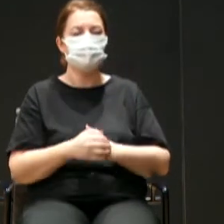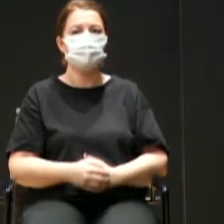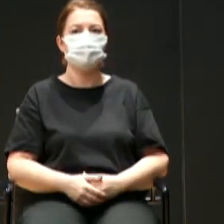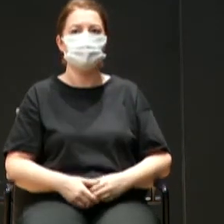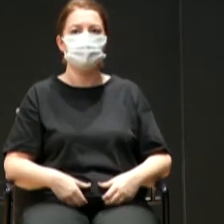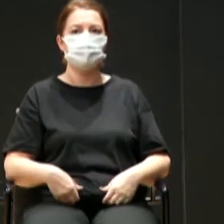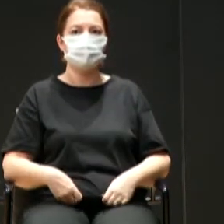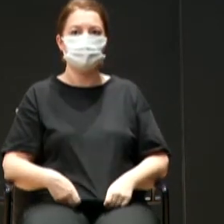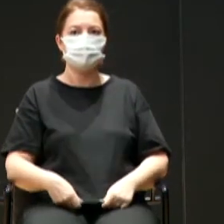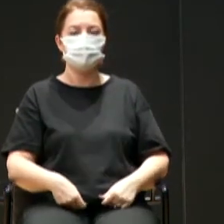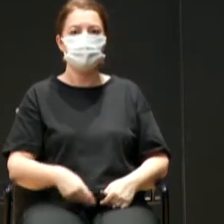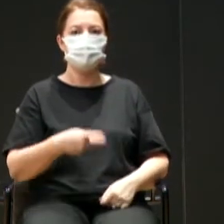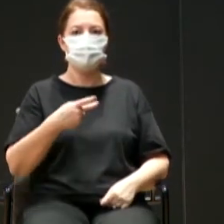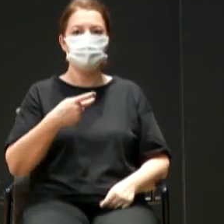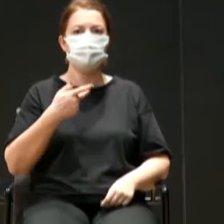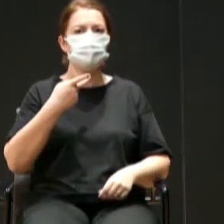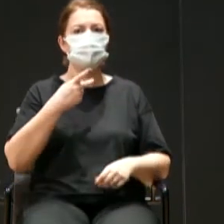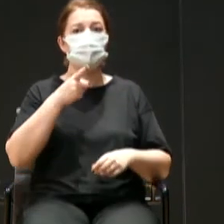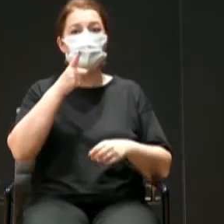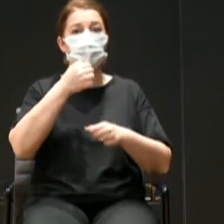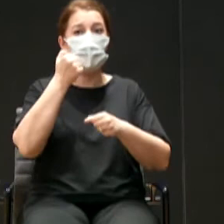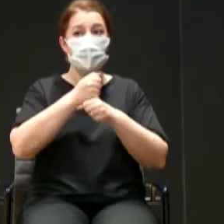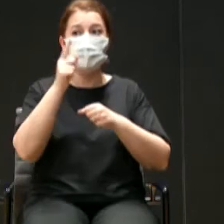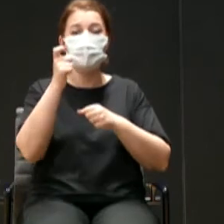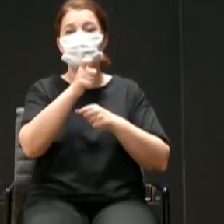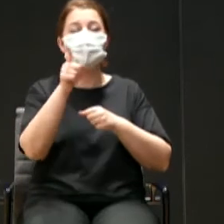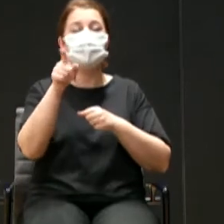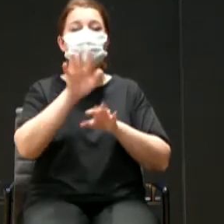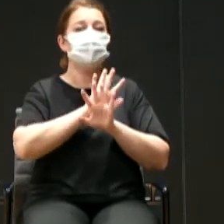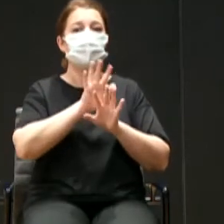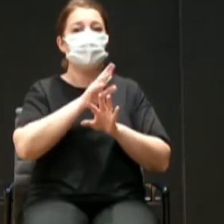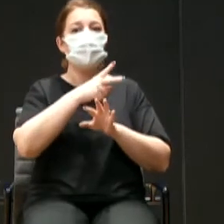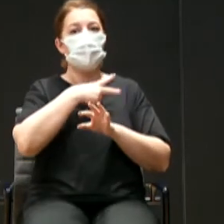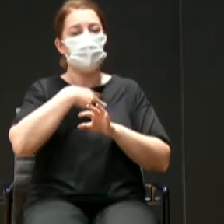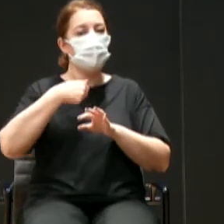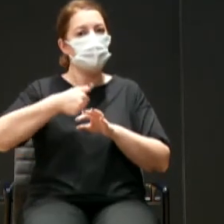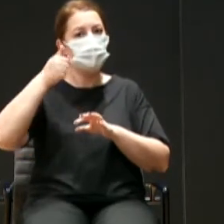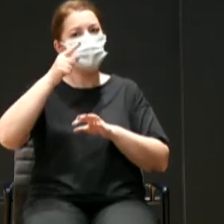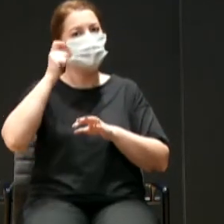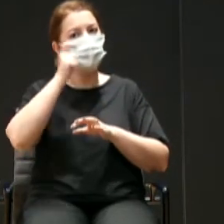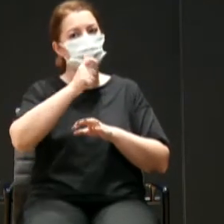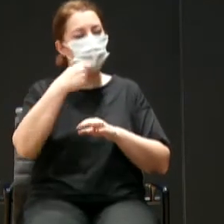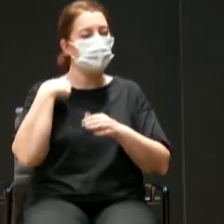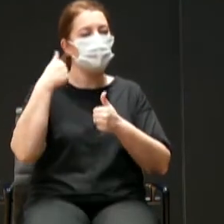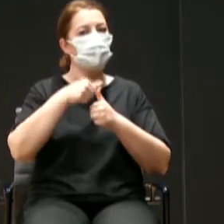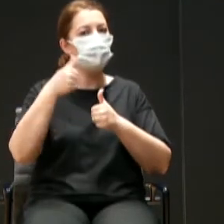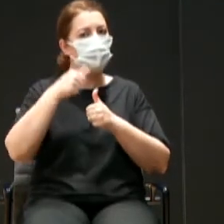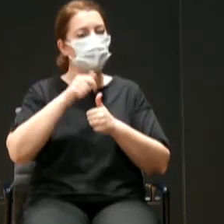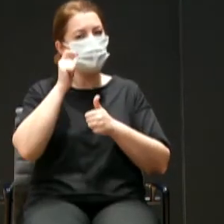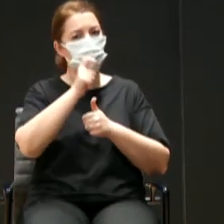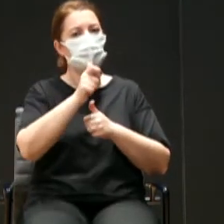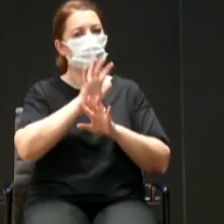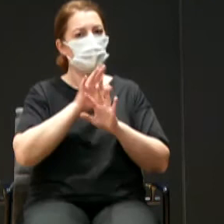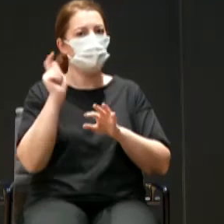Onun cevabını vermek görevi Mülayim Bey'in değil. Belediyemizindi. Sayın Belediye Başkanı vermediniz. Ne belediye başkanımız cevabı verdi size. Ne